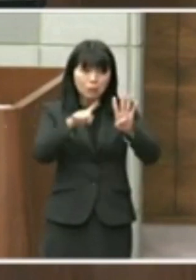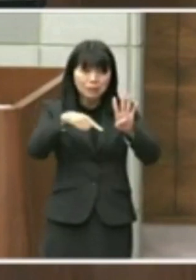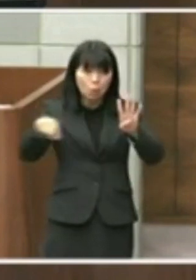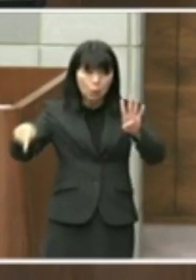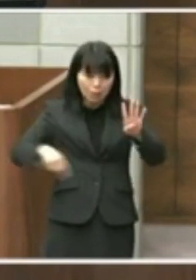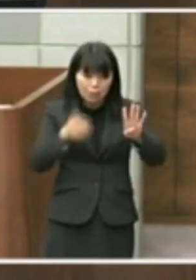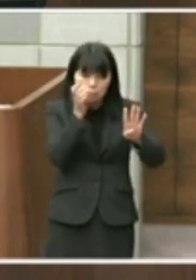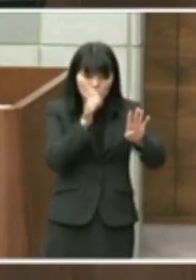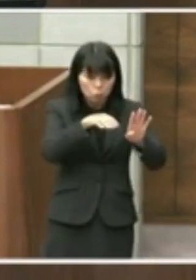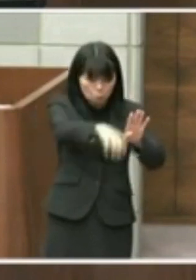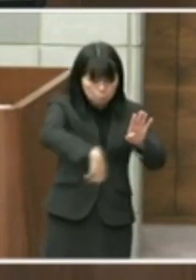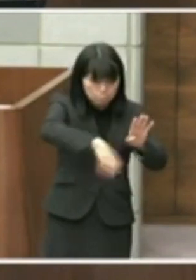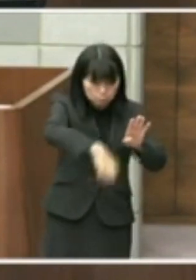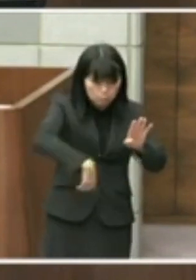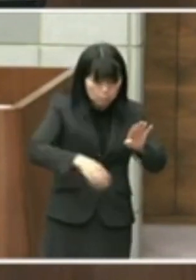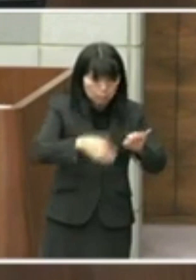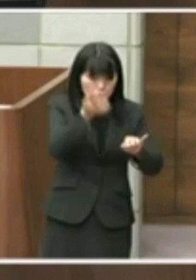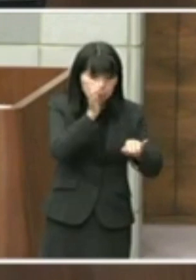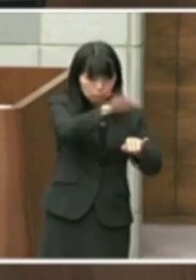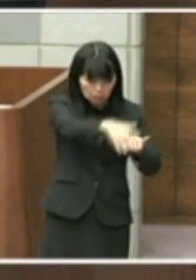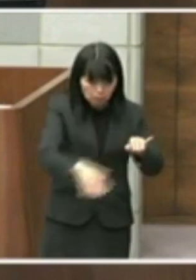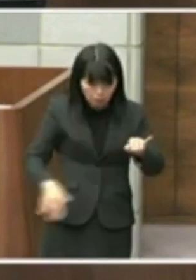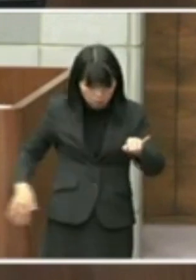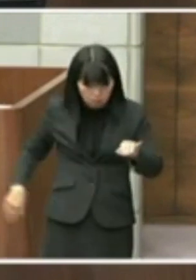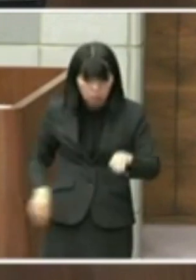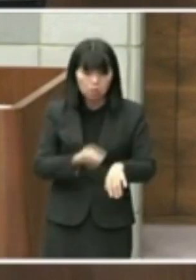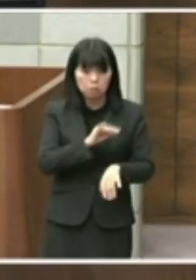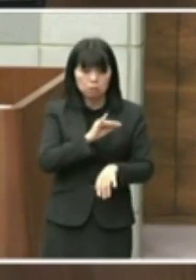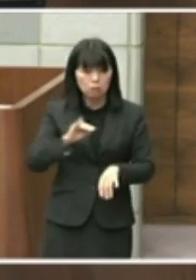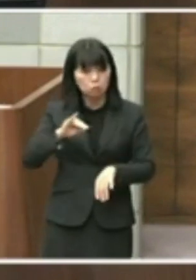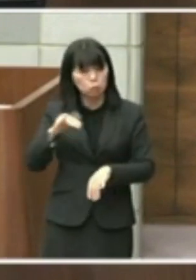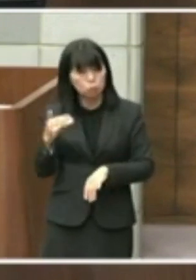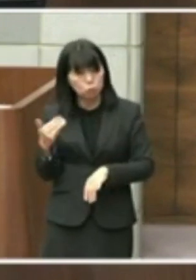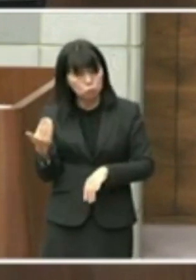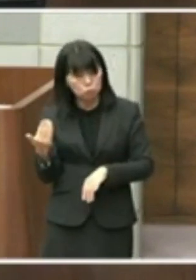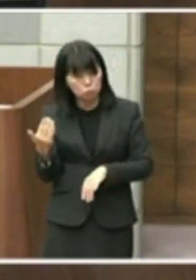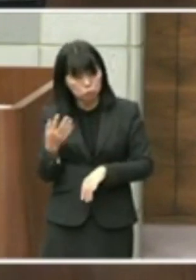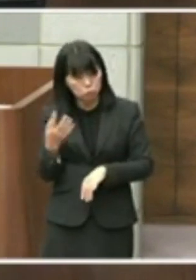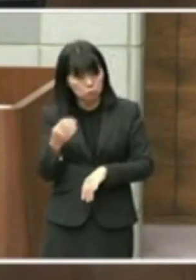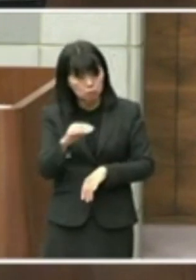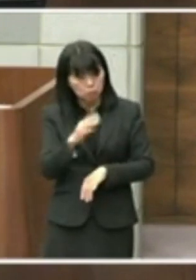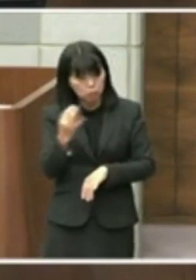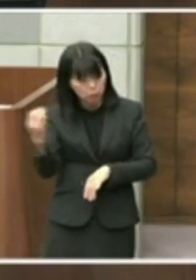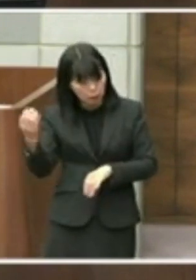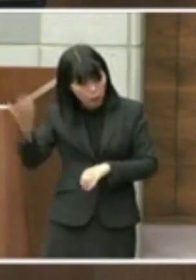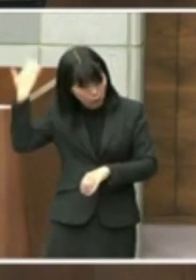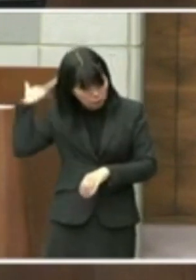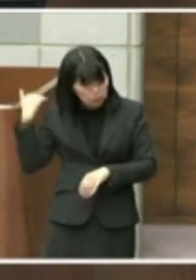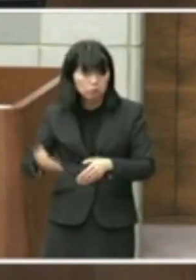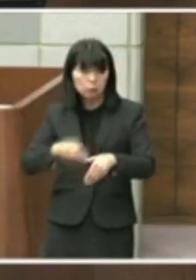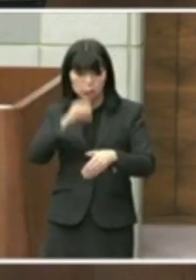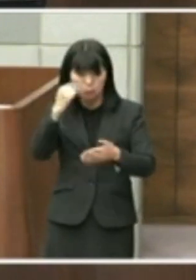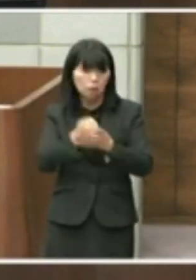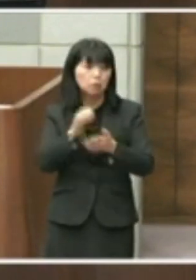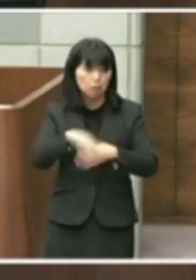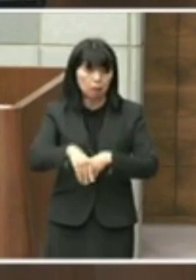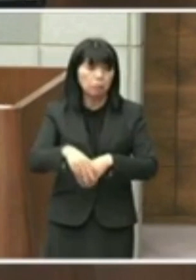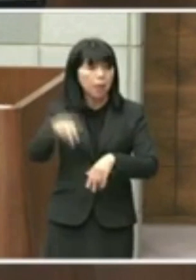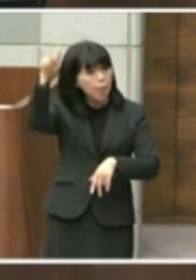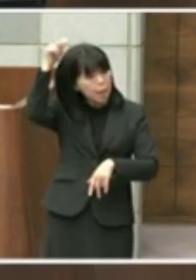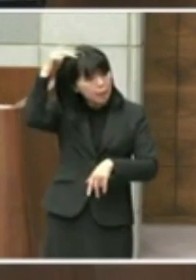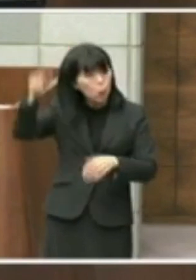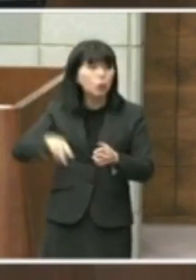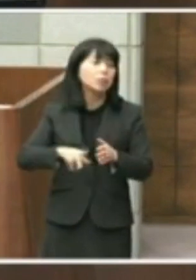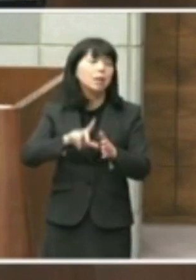築き、1658年に完成をいたしました。本市では江戸時代にこの堀割を作